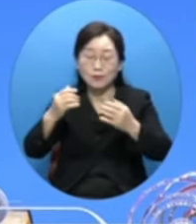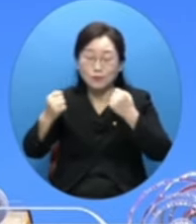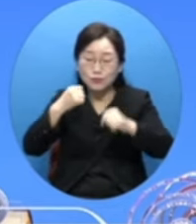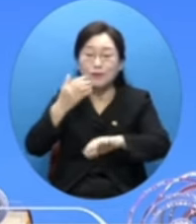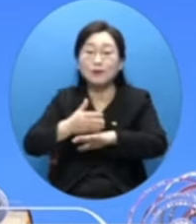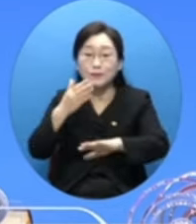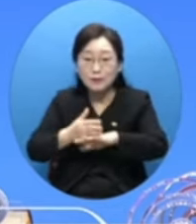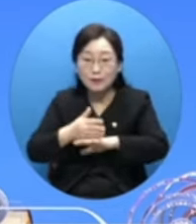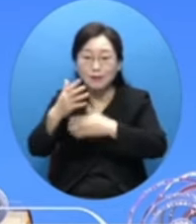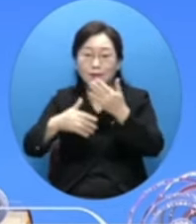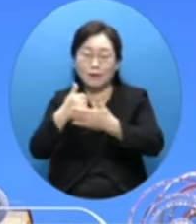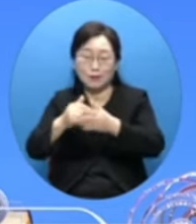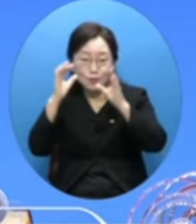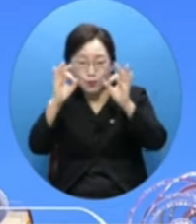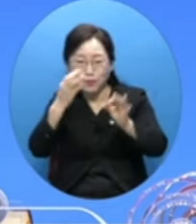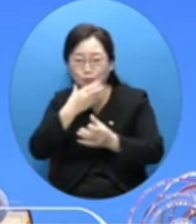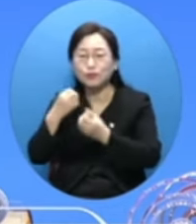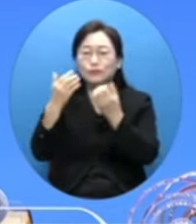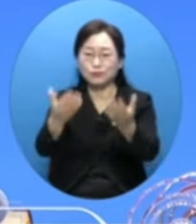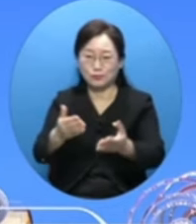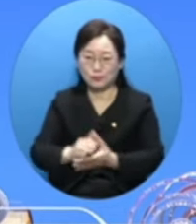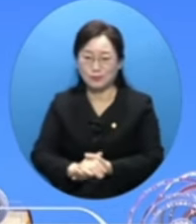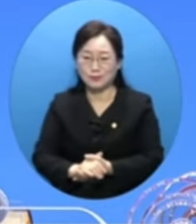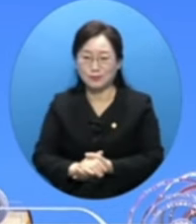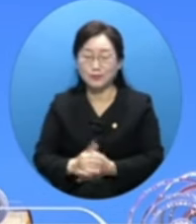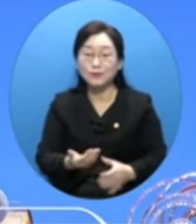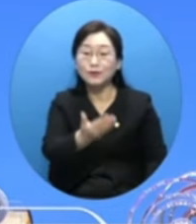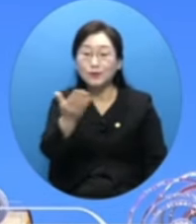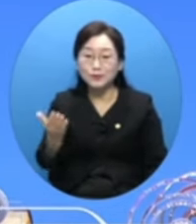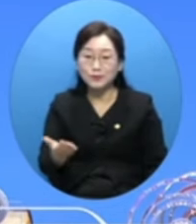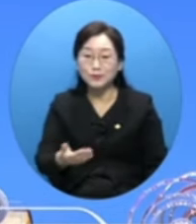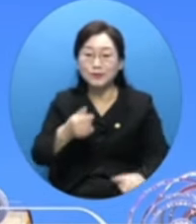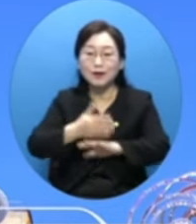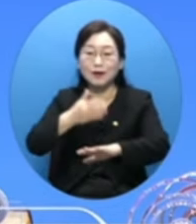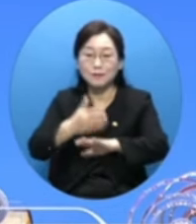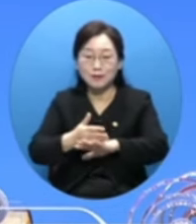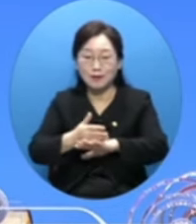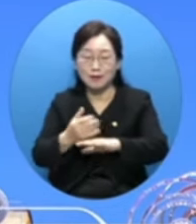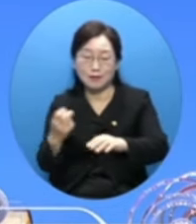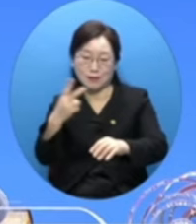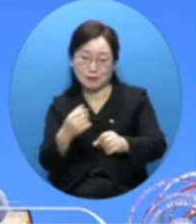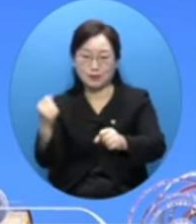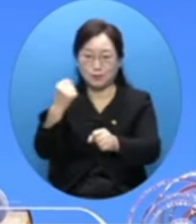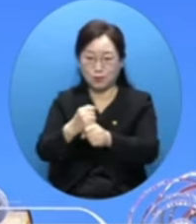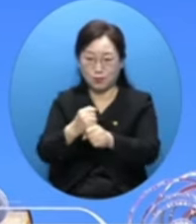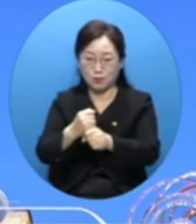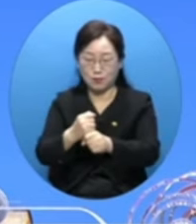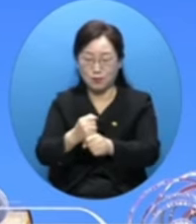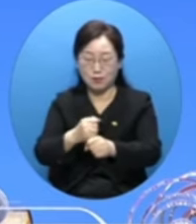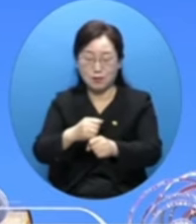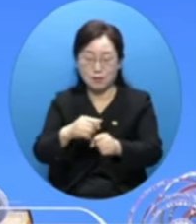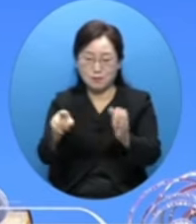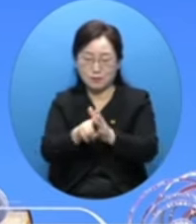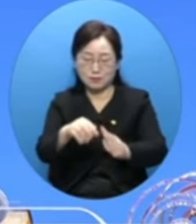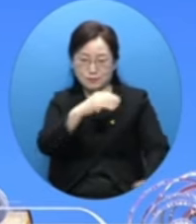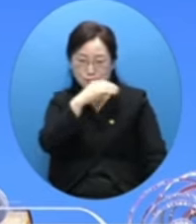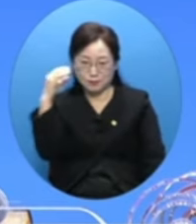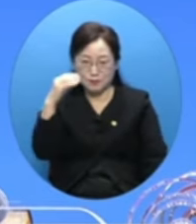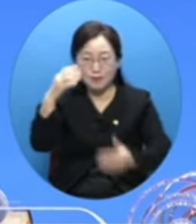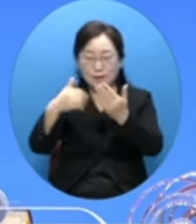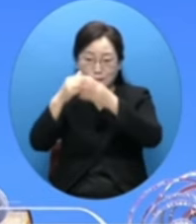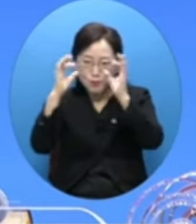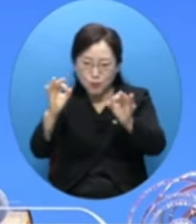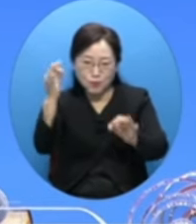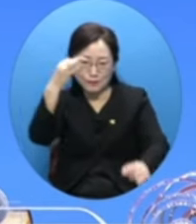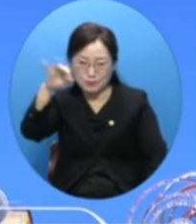하나님이 복을 내려 주실 것입니다. 여러분, 감사 회복만이 우리 신앙이 반듯하게 서는, 하나님 앞에 인정받는